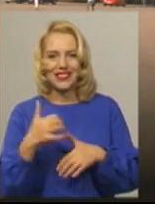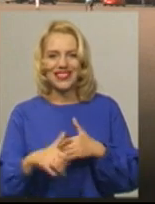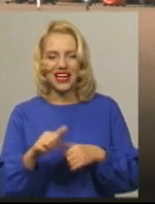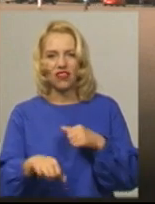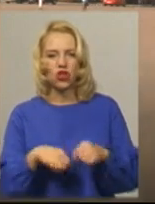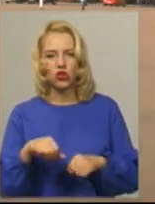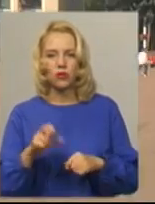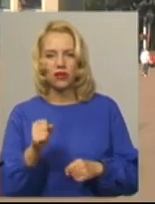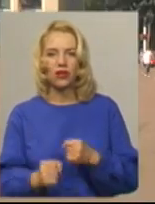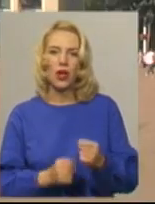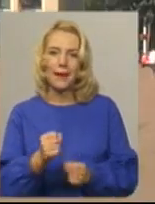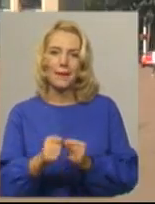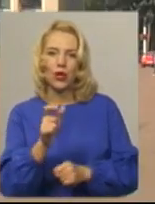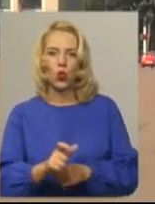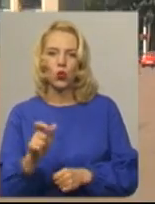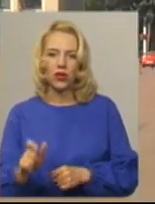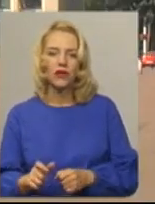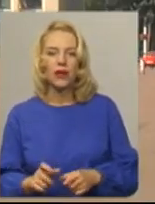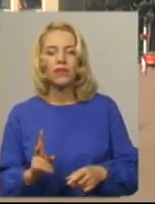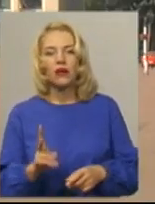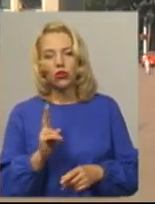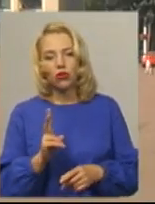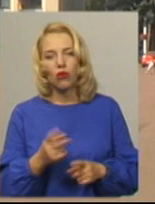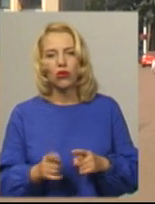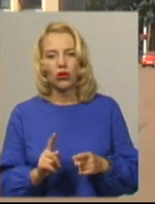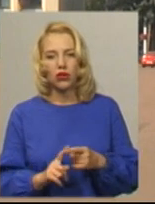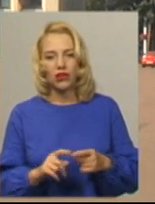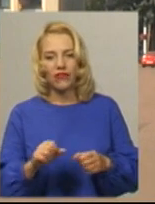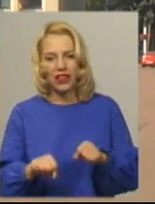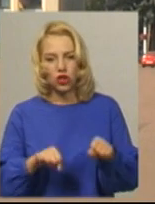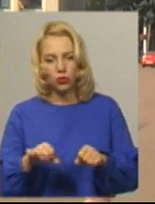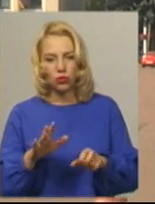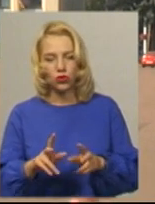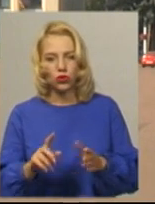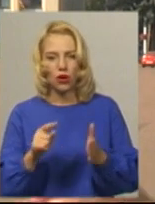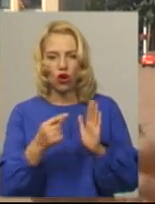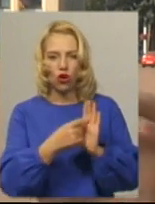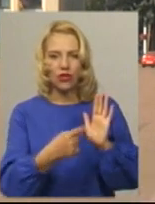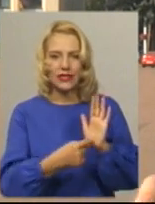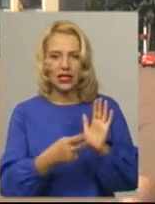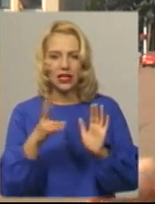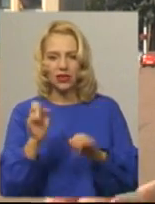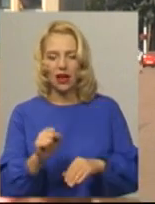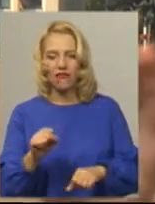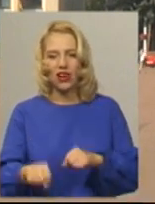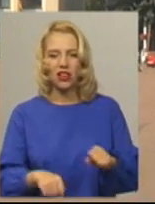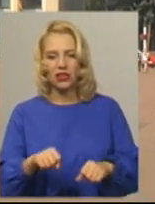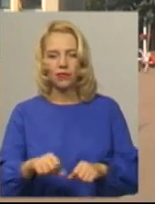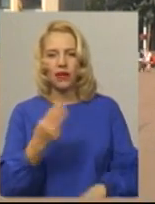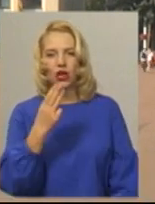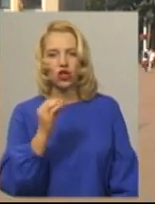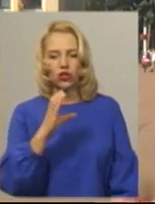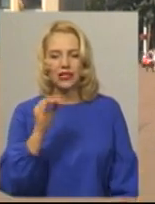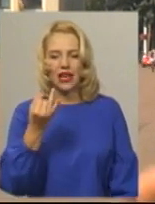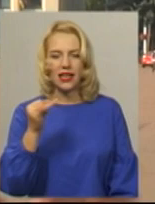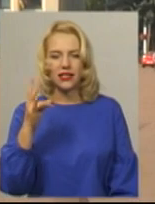та серед бігунів. Перегони серед велосипедистів, які будуть розділені на велосипеди шосейні